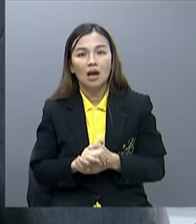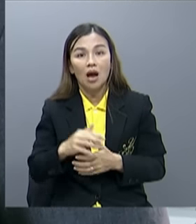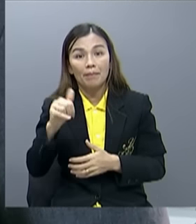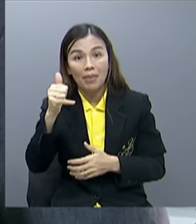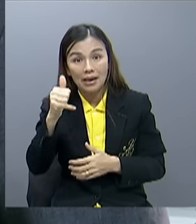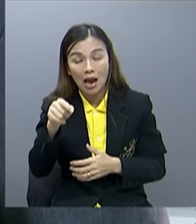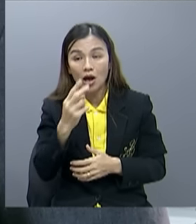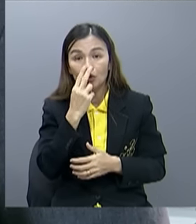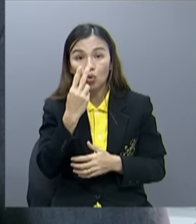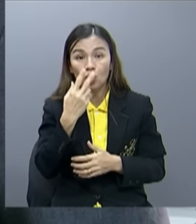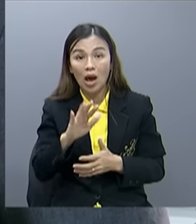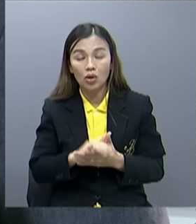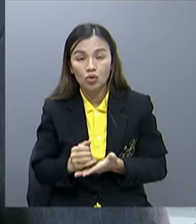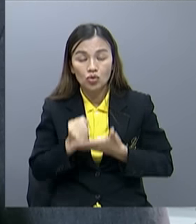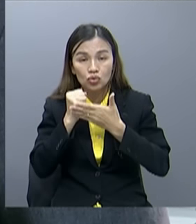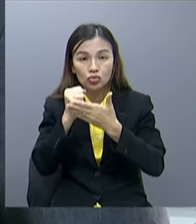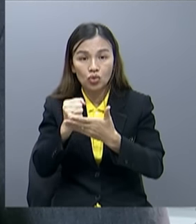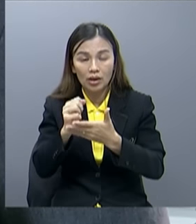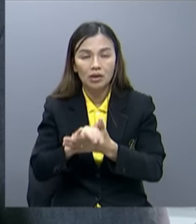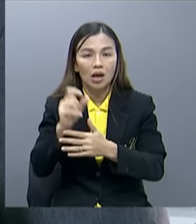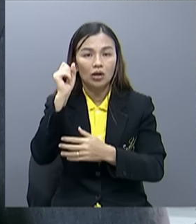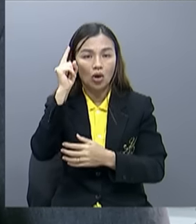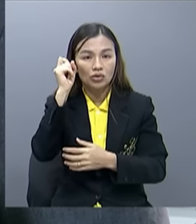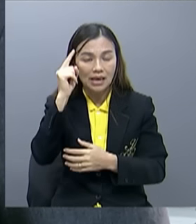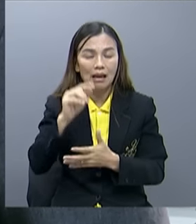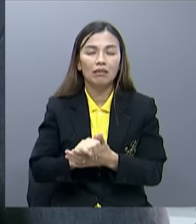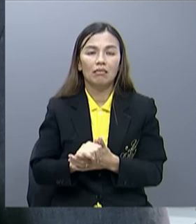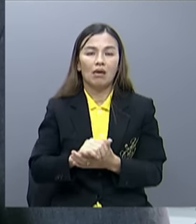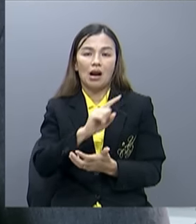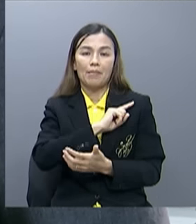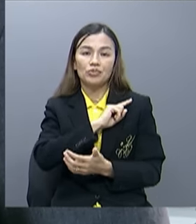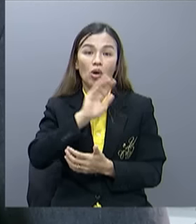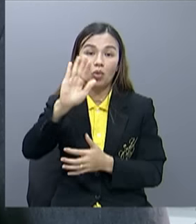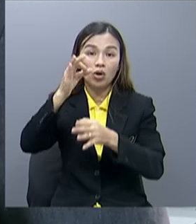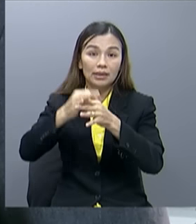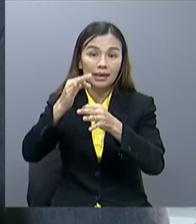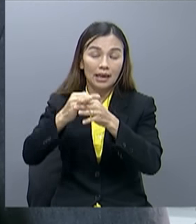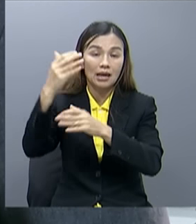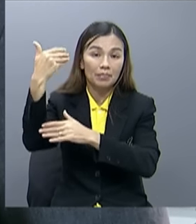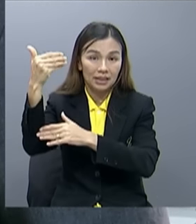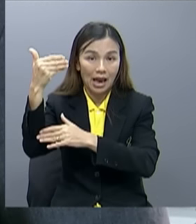านเข้าใจว่าหน้าที่หรือบทบาทของธนาคารประเทศไทยเนี่ยในการที่จะต้